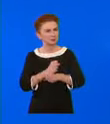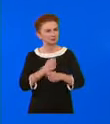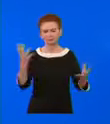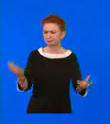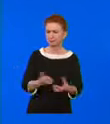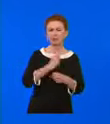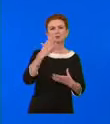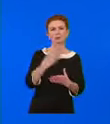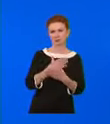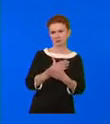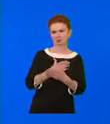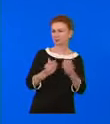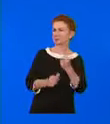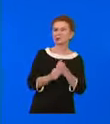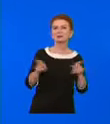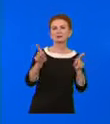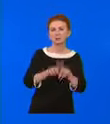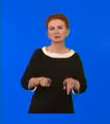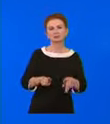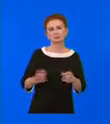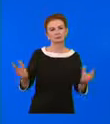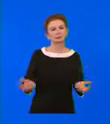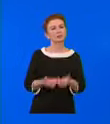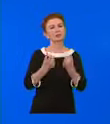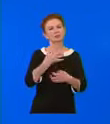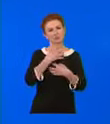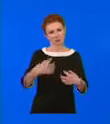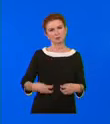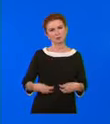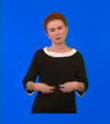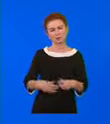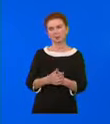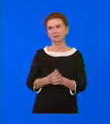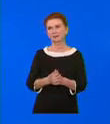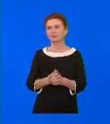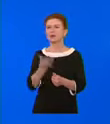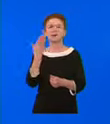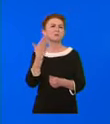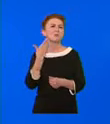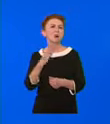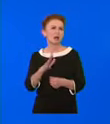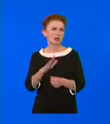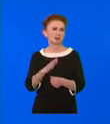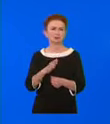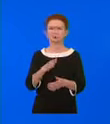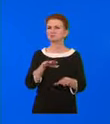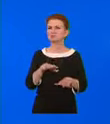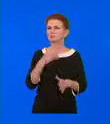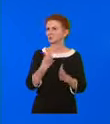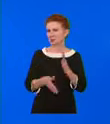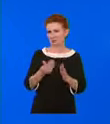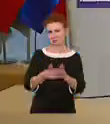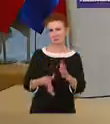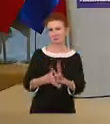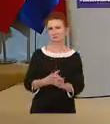firmy i w ten sposób ratować gospodarkę przed bardzo, bardzo głębokimi turbulencjami. Dziękuję